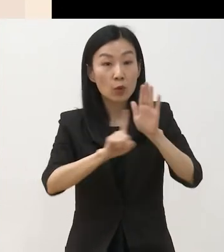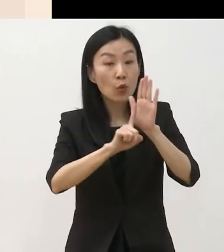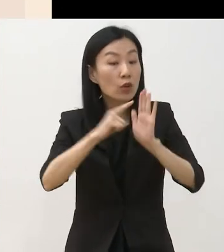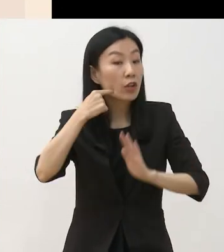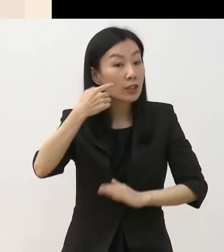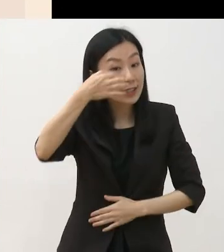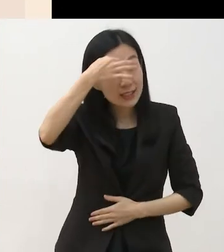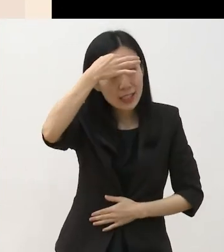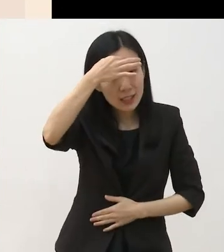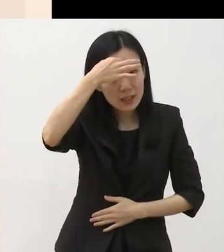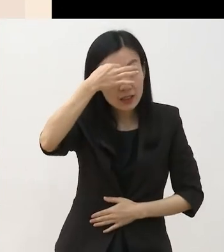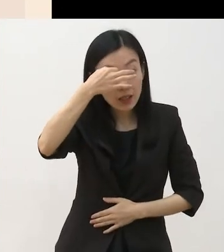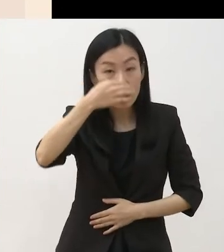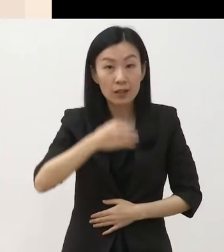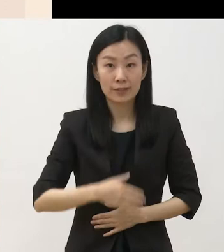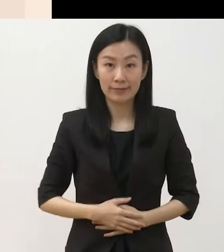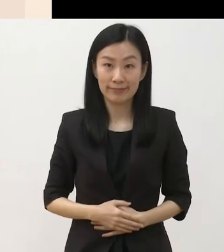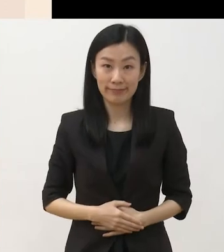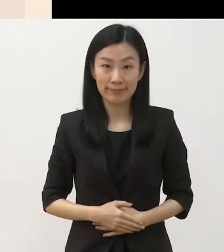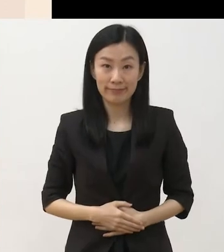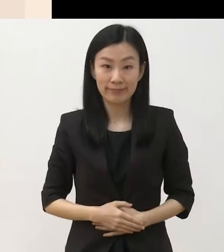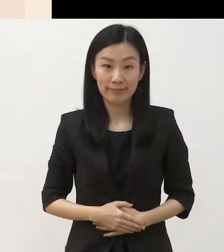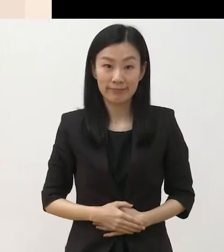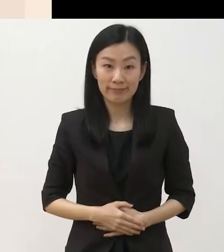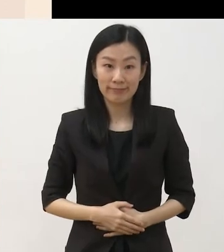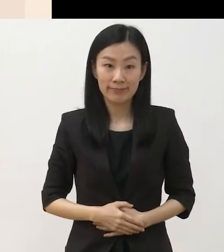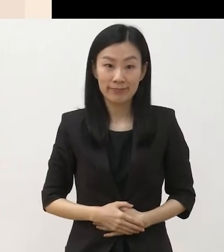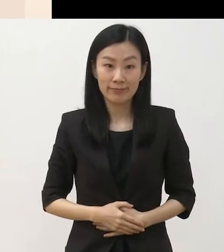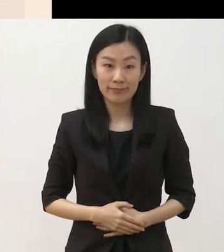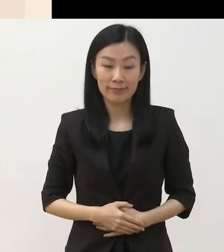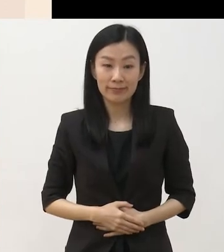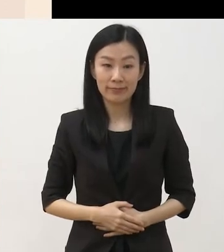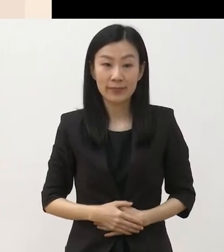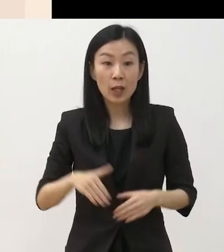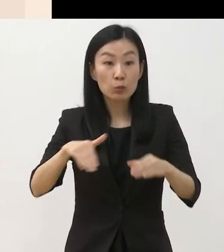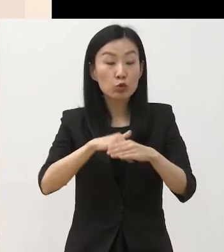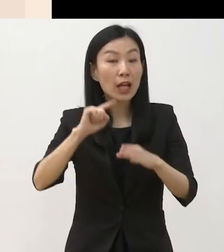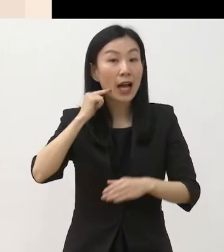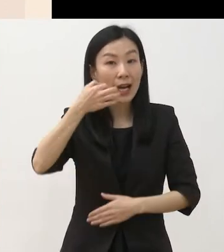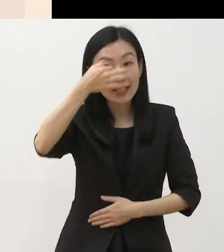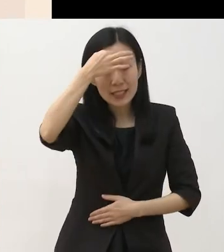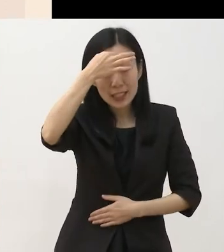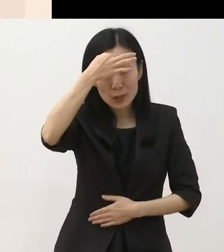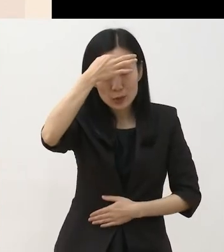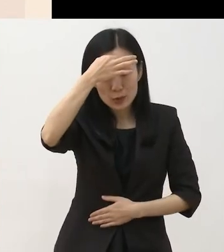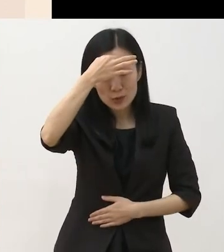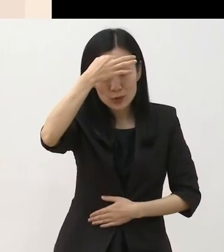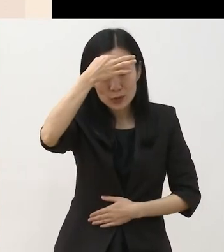공연예술 죄송합니다. 그 문화예술 분야에